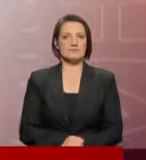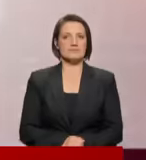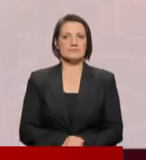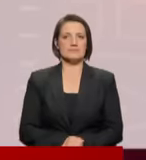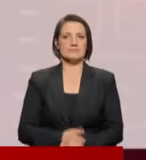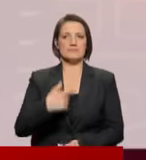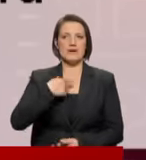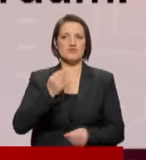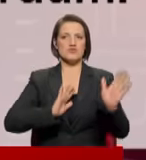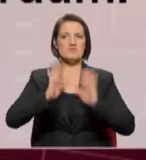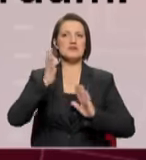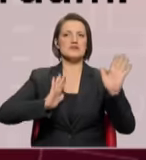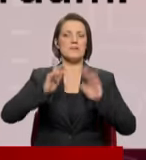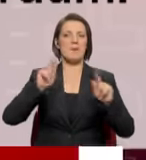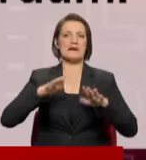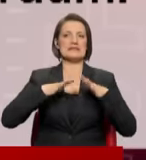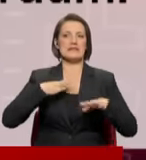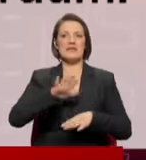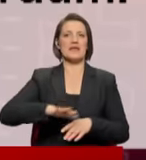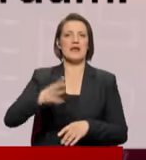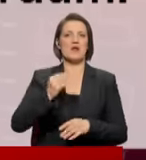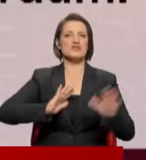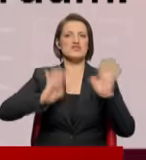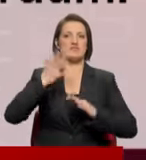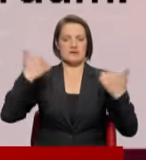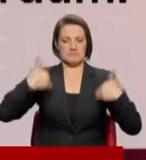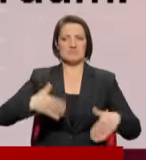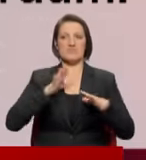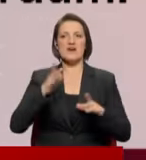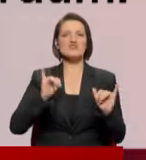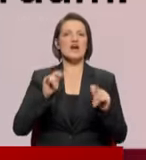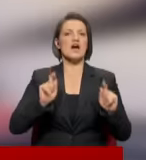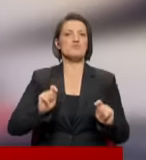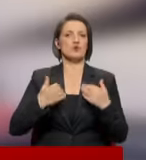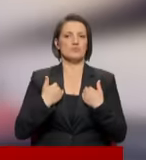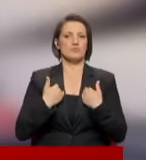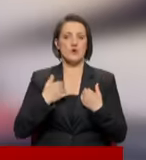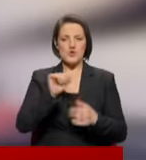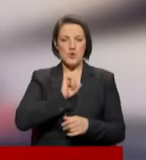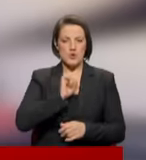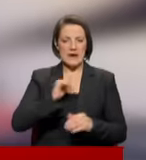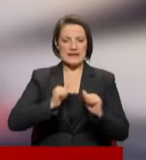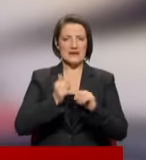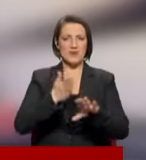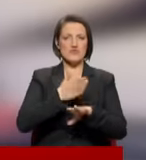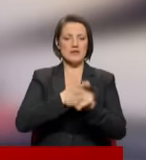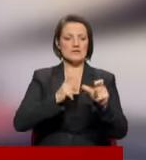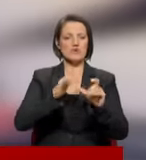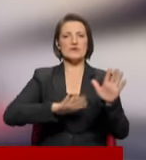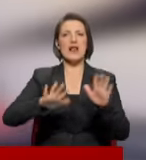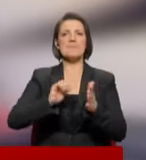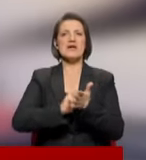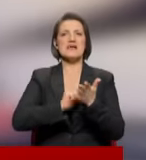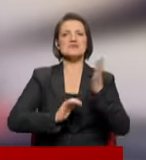Ben çok şımarığım, şımarıklık yapmak istedim. Genel itibarıyla şımarık yapım var. Şaka yapıyordum. Korkunç kazadan önce de sosyal